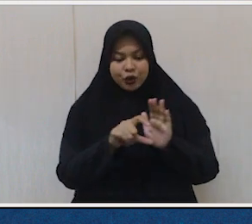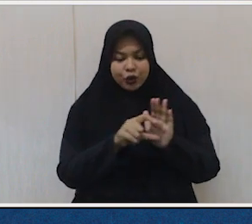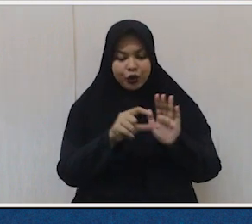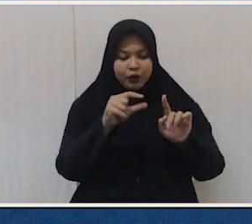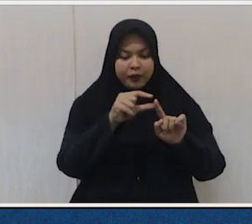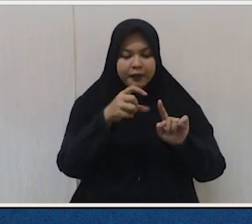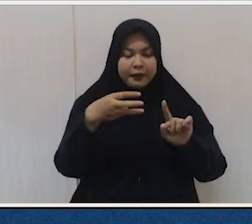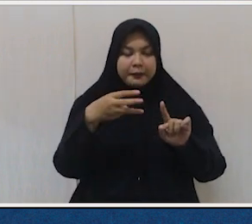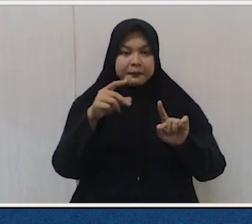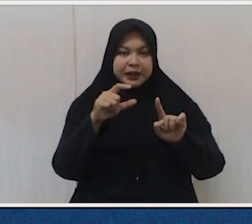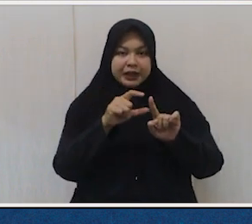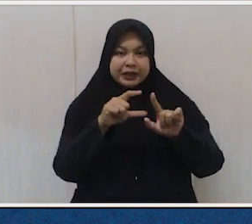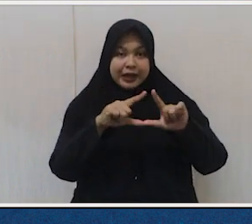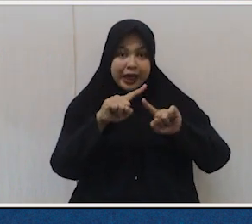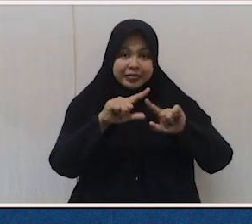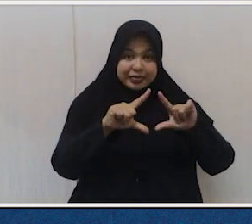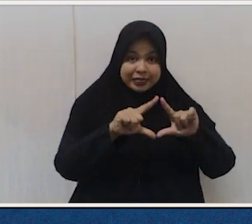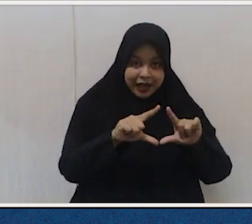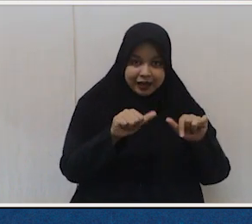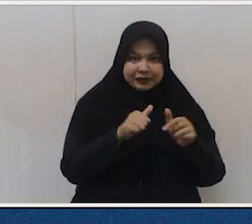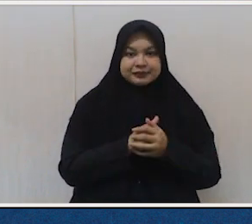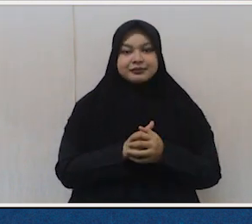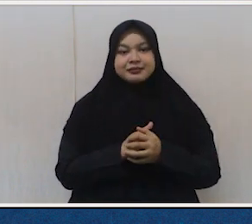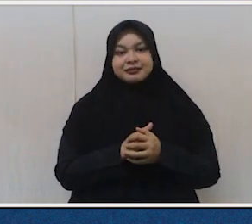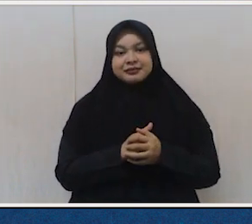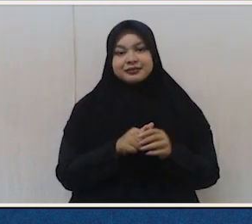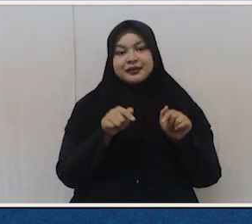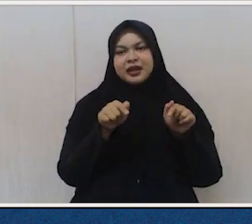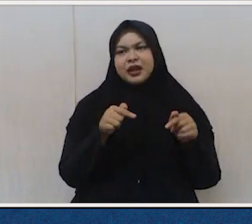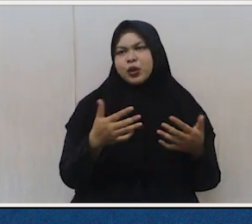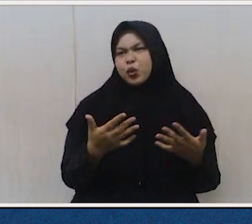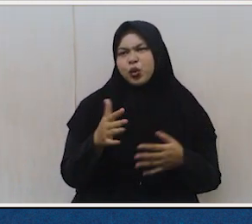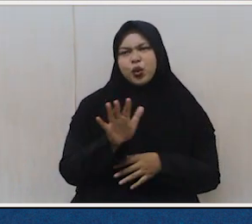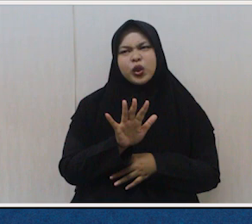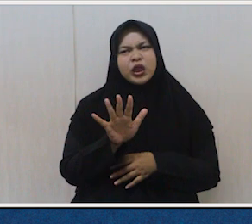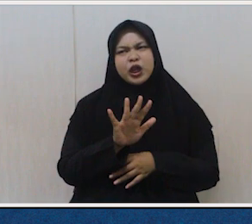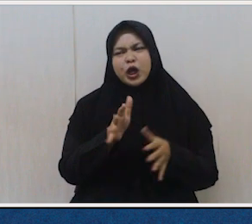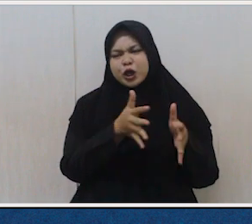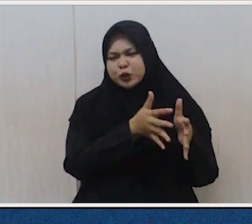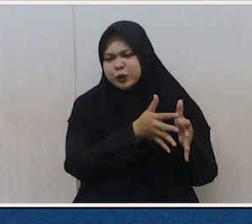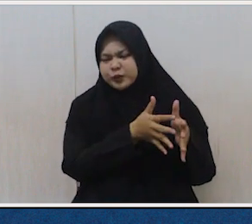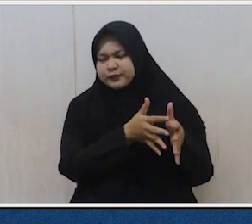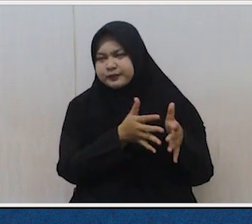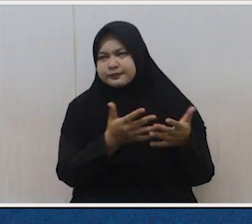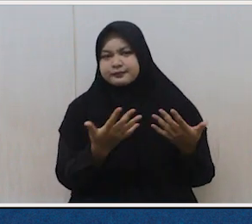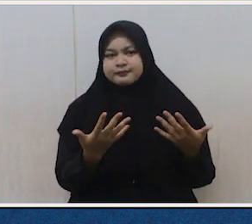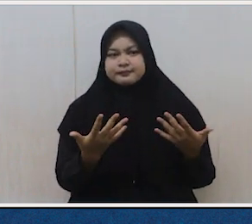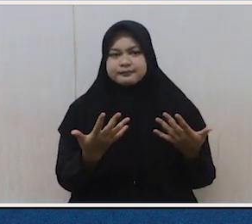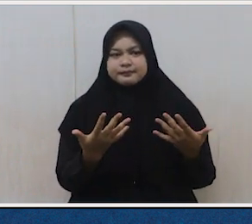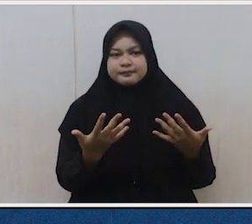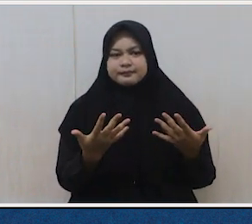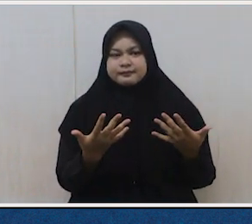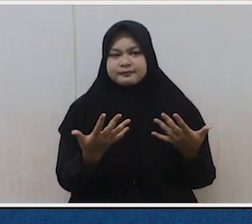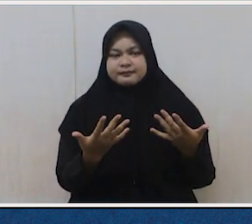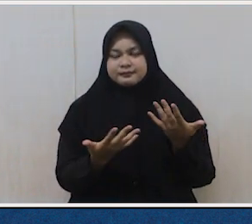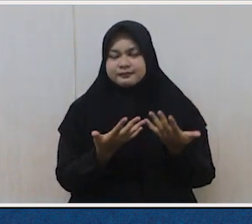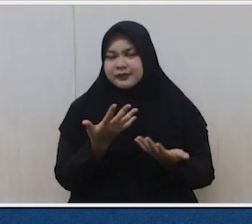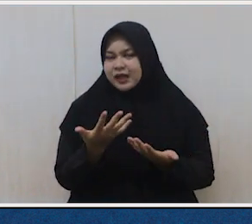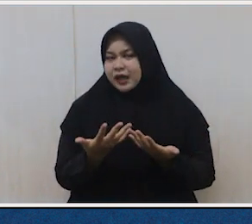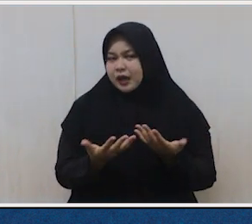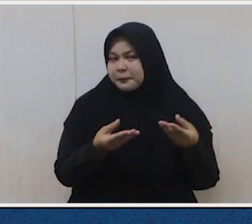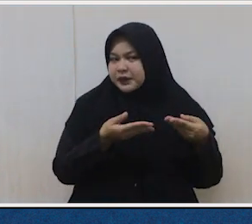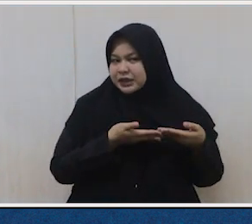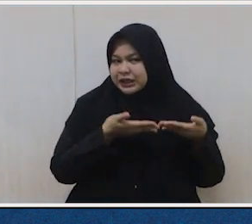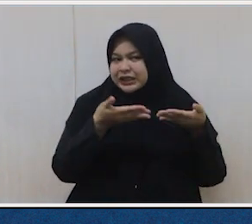perdata lah ya perdata itu kan eh tidak sepanjang e